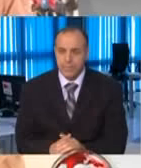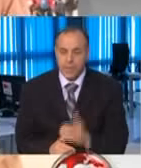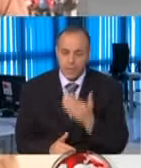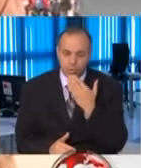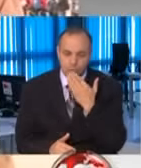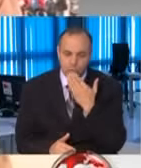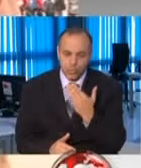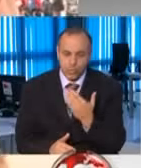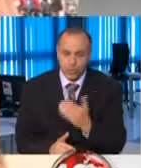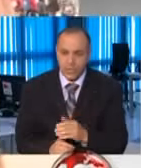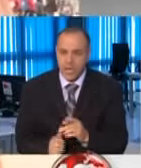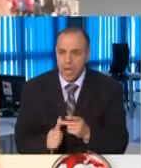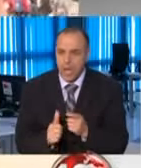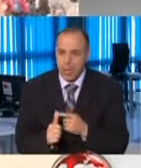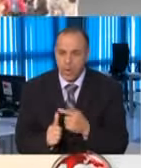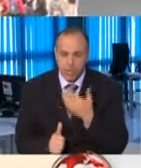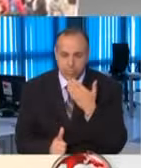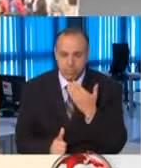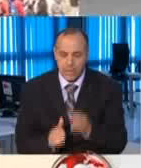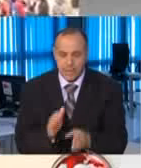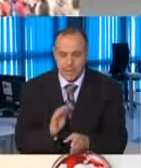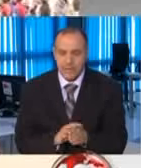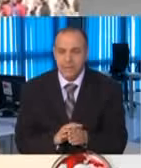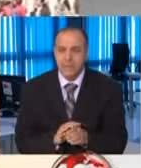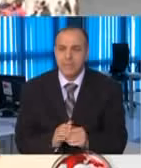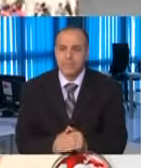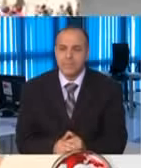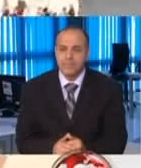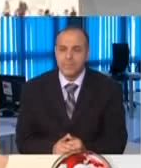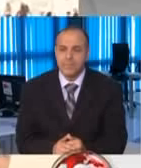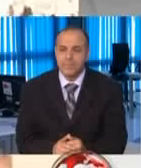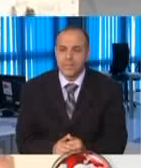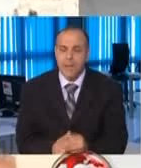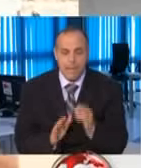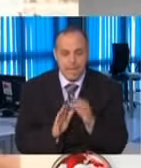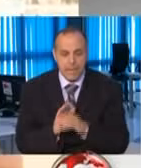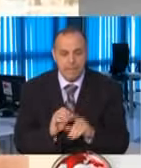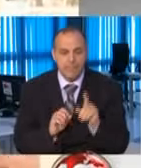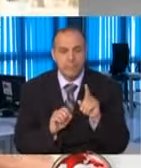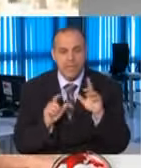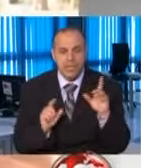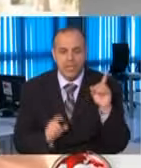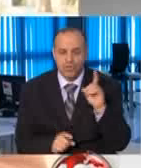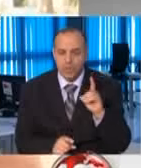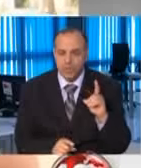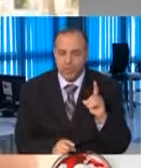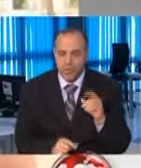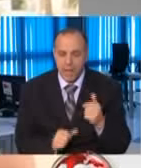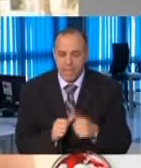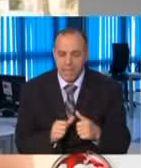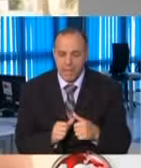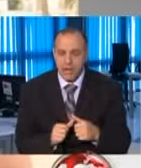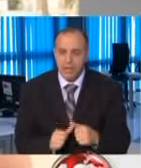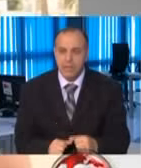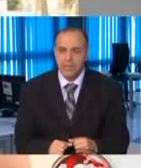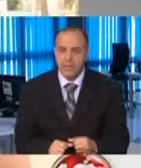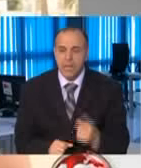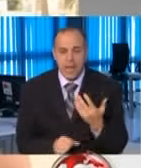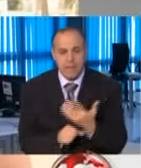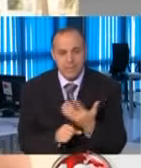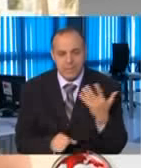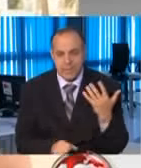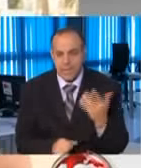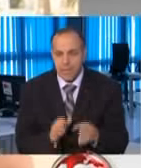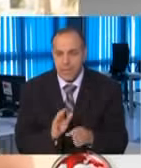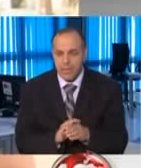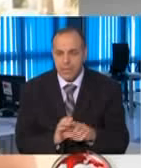شكرا. أول حاجة انطلقت معناها برنامج 17 ديسمبر لإحياء الذكرى الخامسة